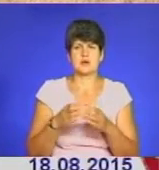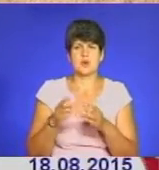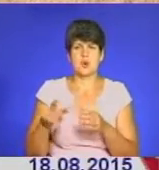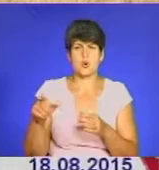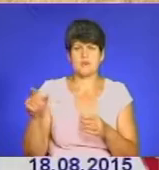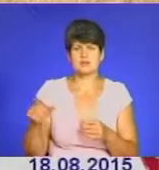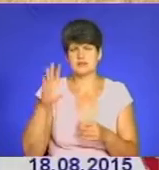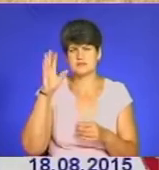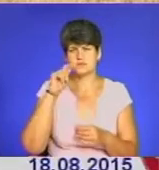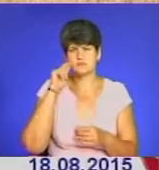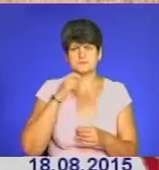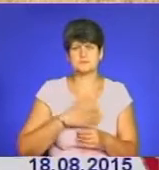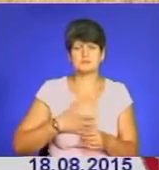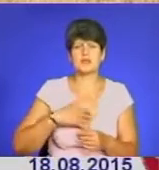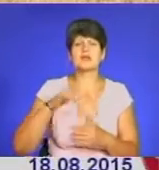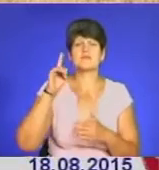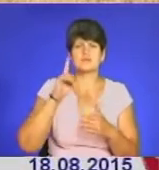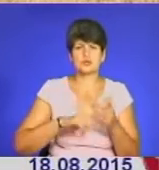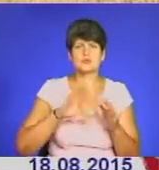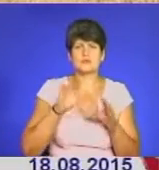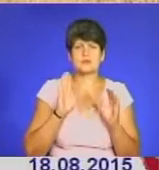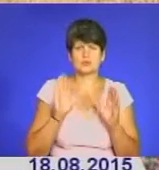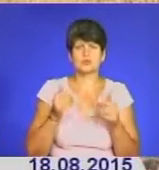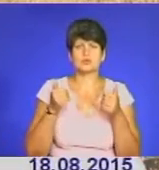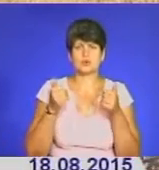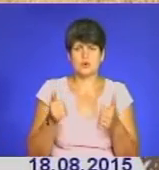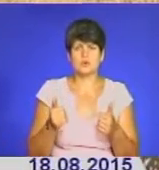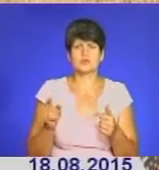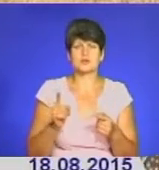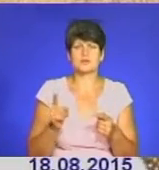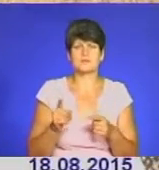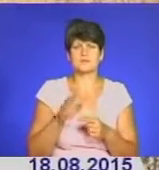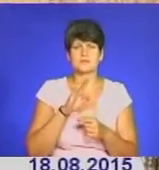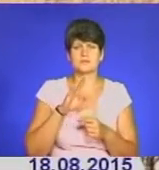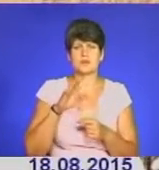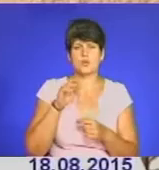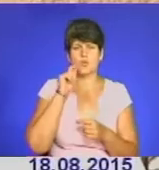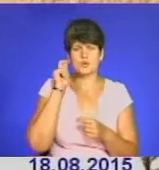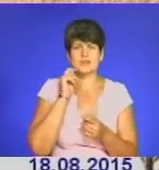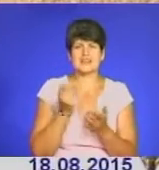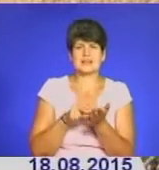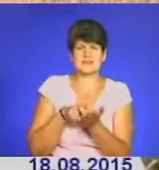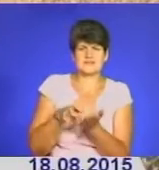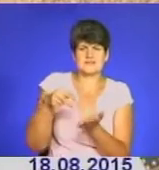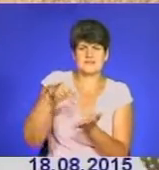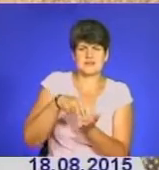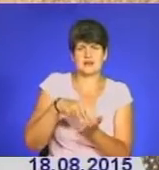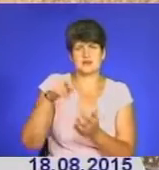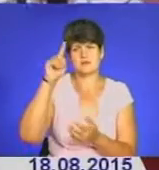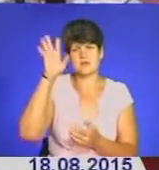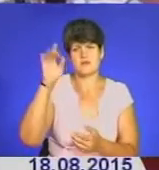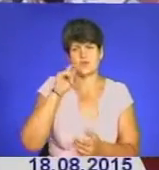переживаємо, ціла Україна. Але я вірю, що все буде добре і що ненька Україна встане з колін і все буде добре. Слава